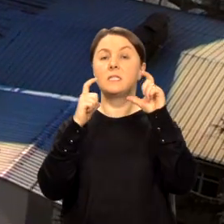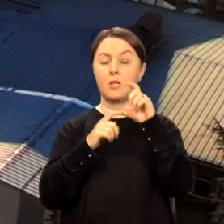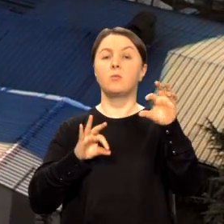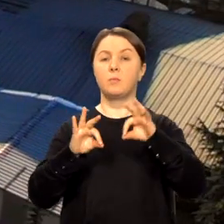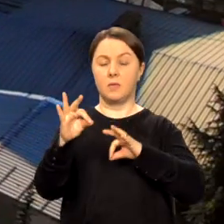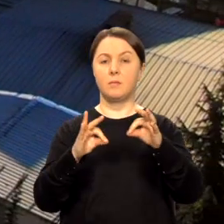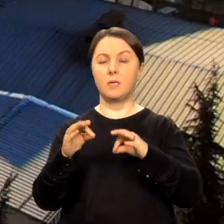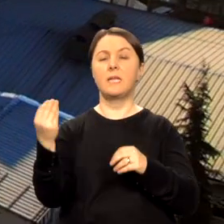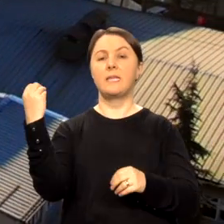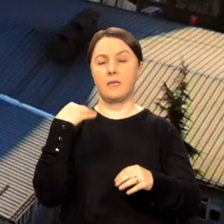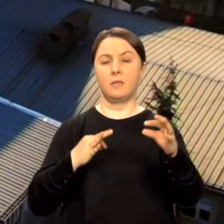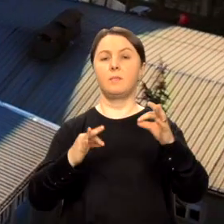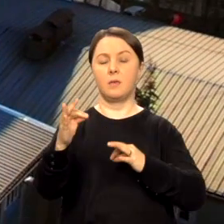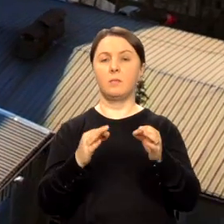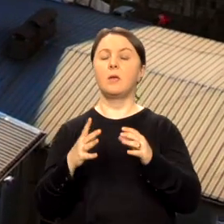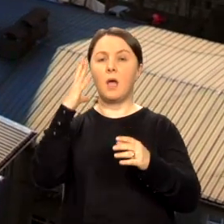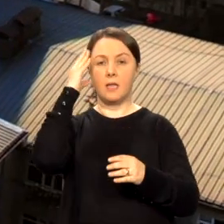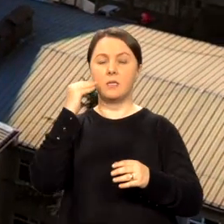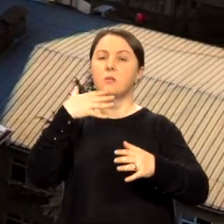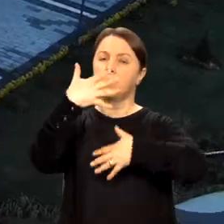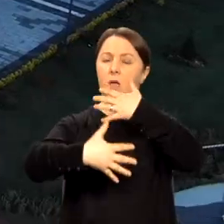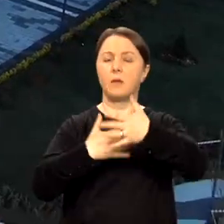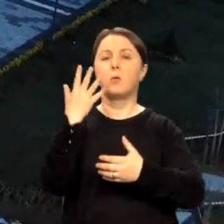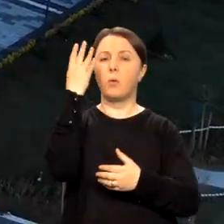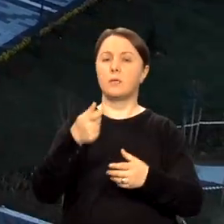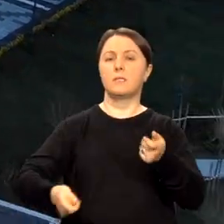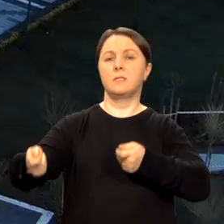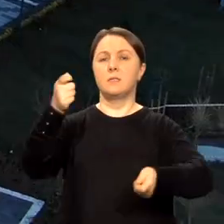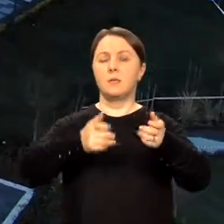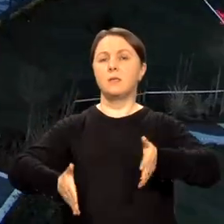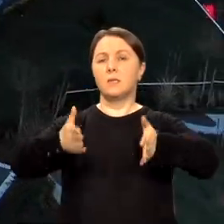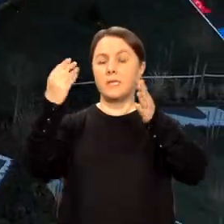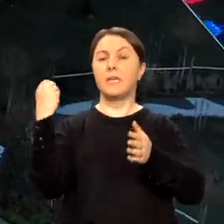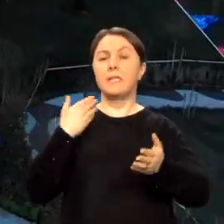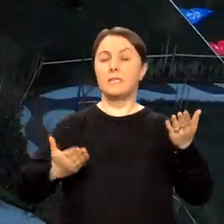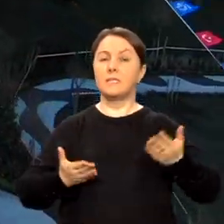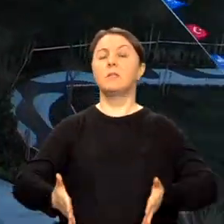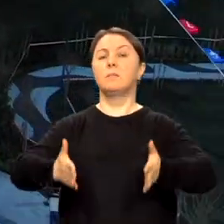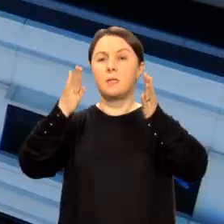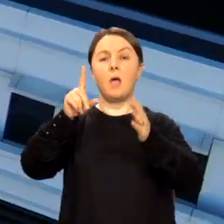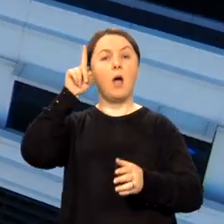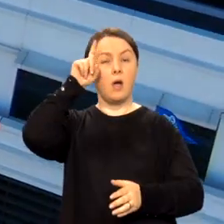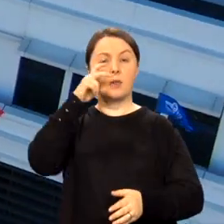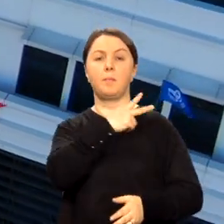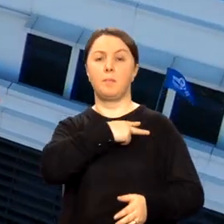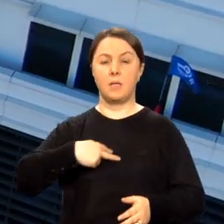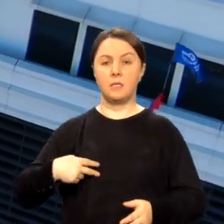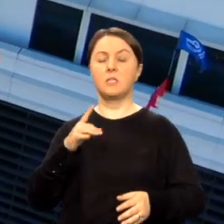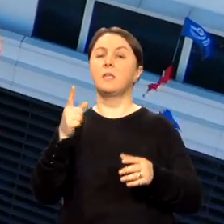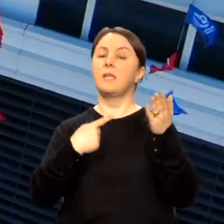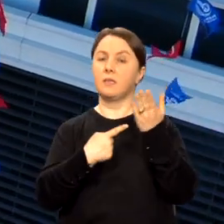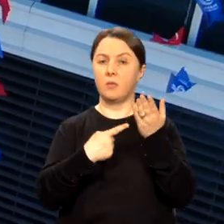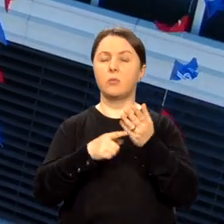Selçuklu mimarisiyle çağdaş mimari anlayışını harmanlayarak inşa ettiğimiz yeni hizmet binamız akıllı